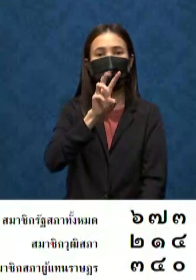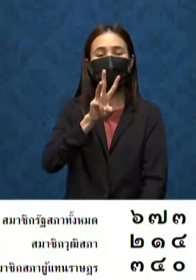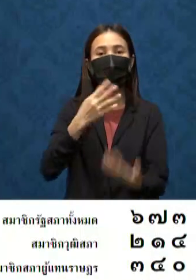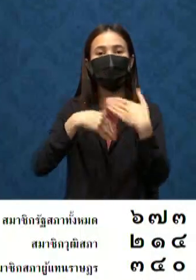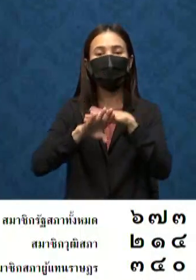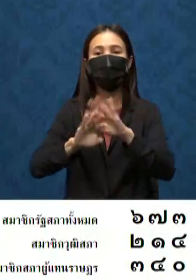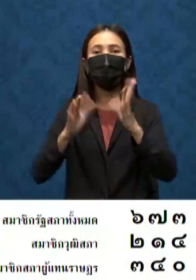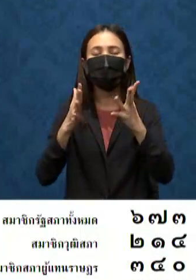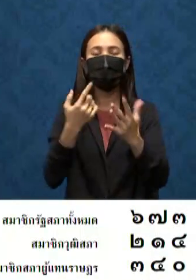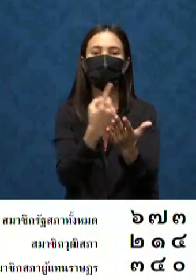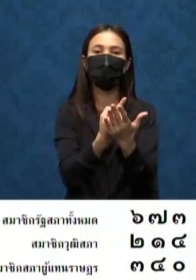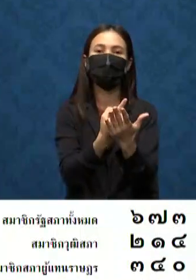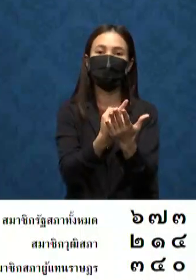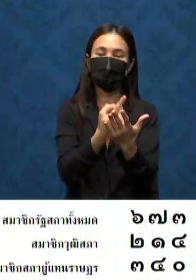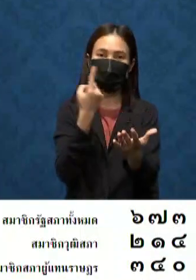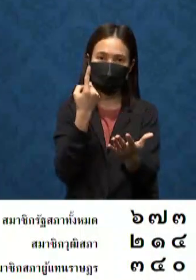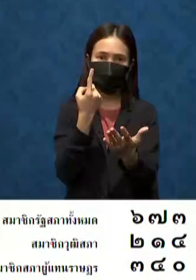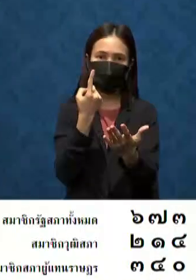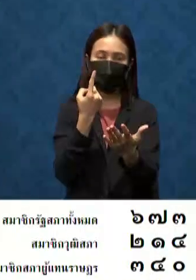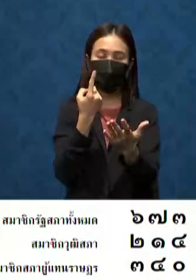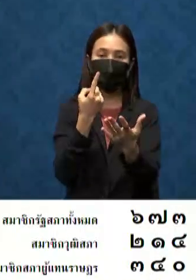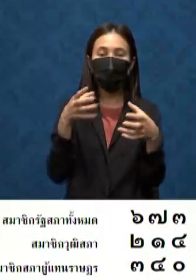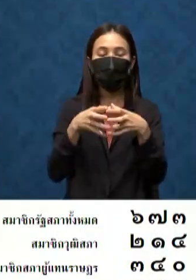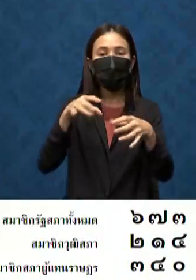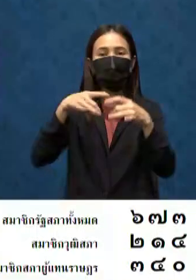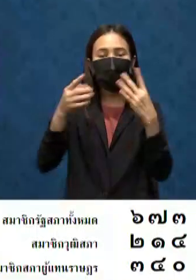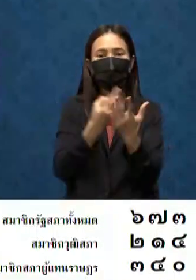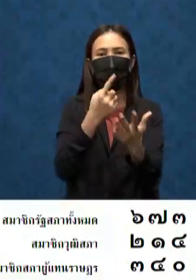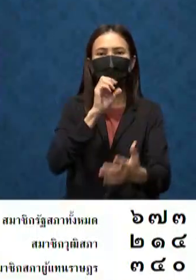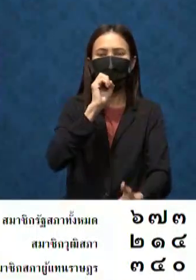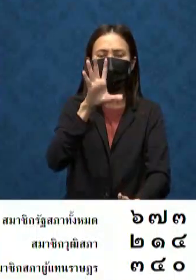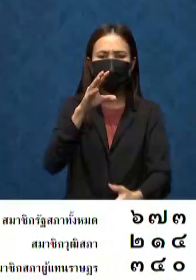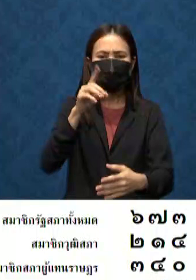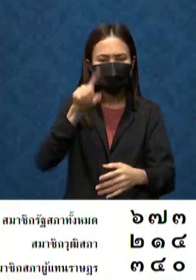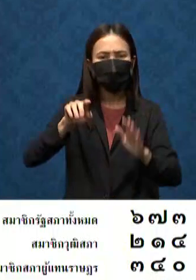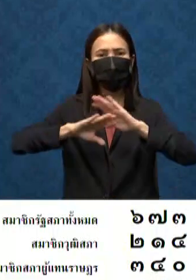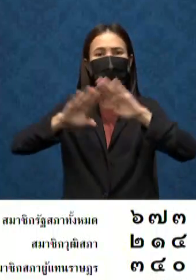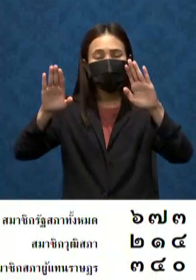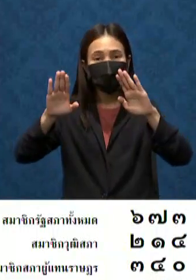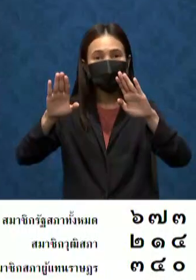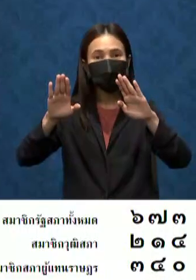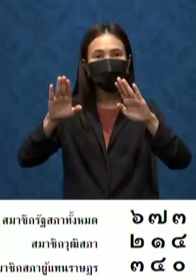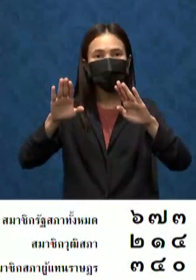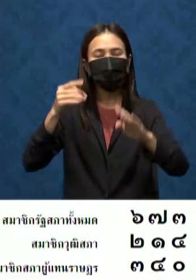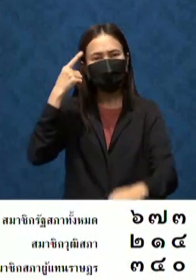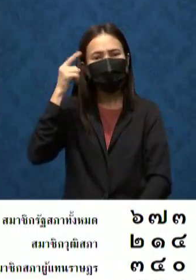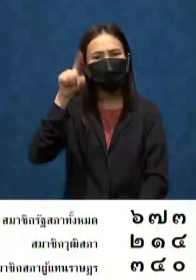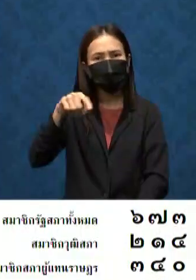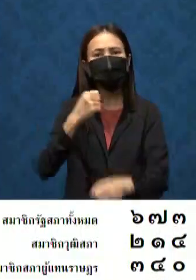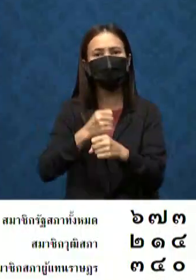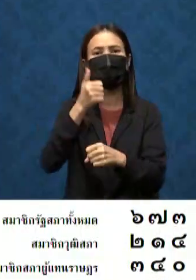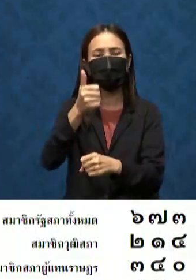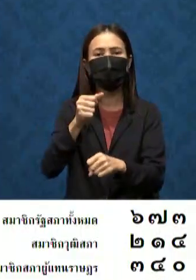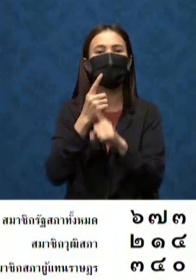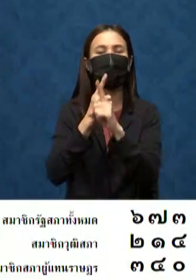ท่านผู้แทนฝ่ายค้านเสนอว่าให้เอาออกไปก็ทำได้ตาม